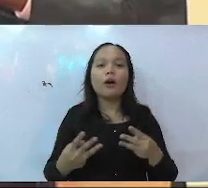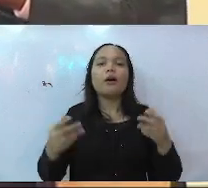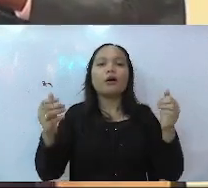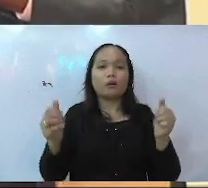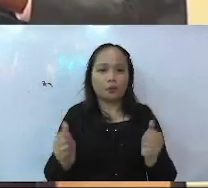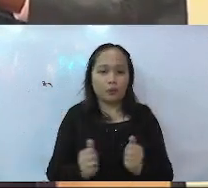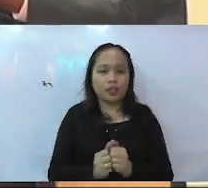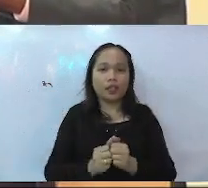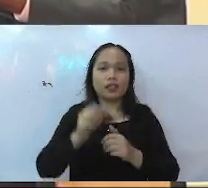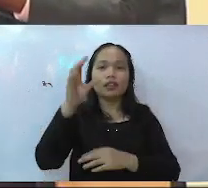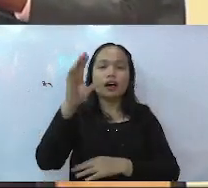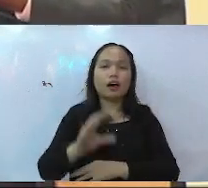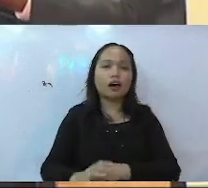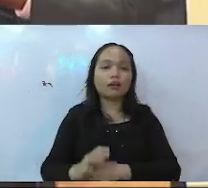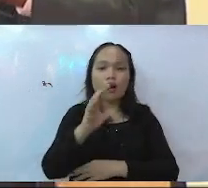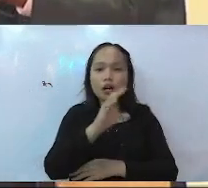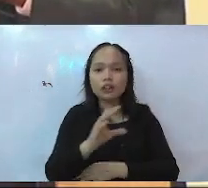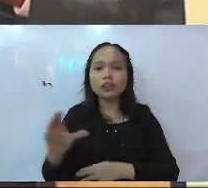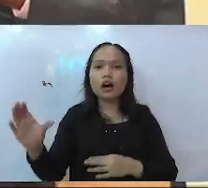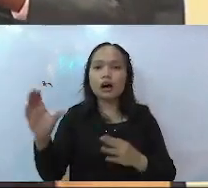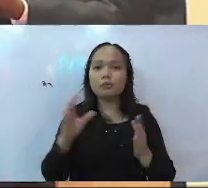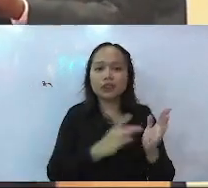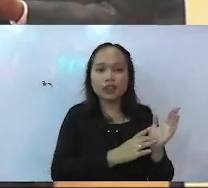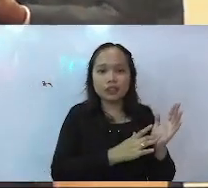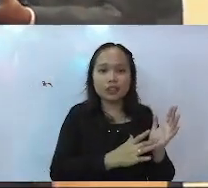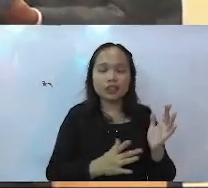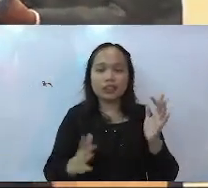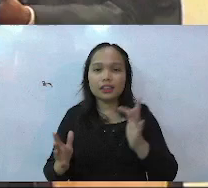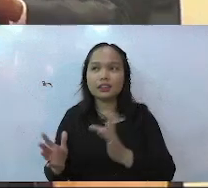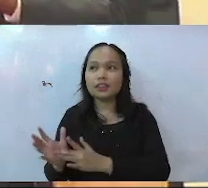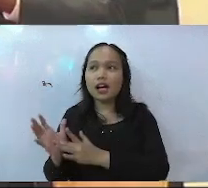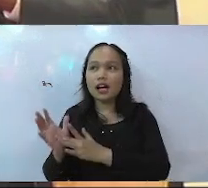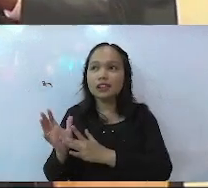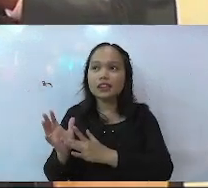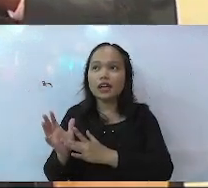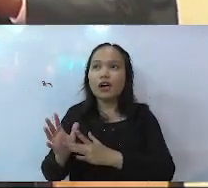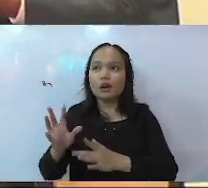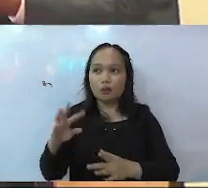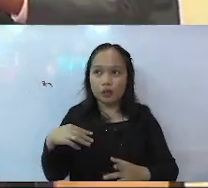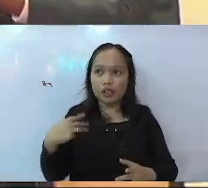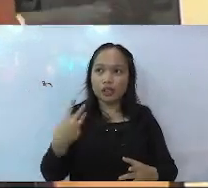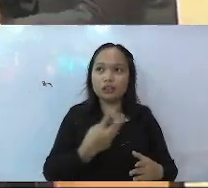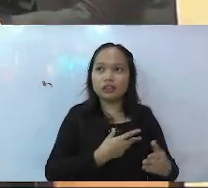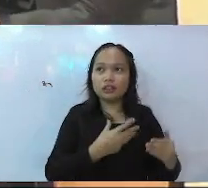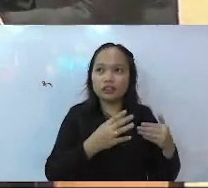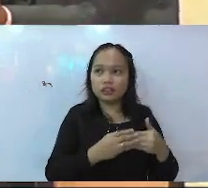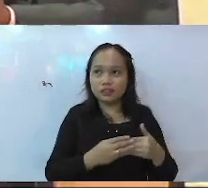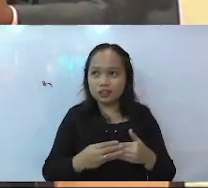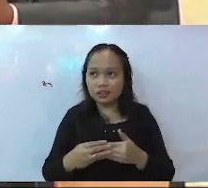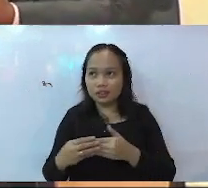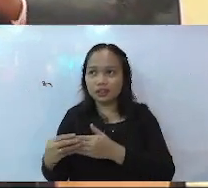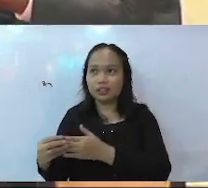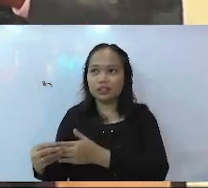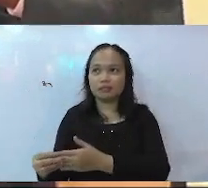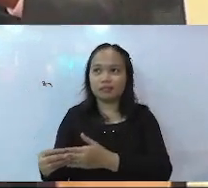laban si Hesus ang unang nak